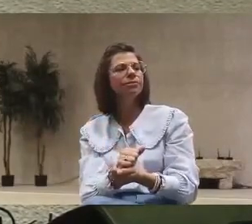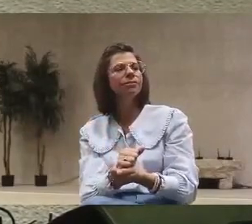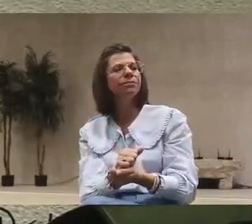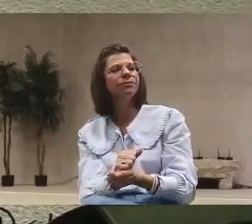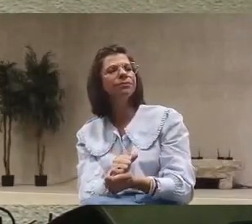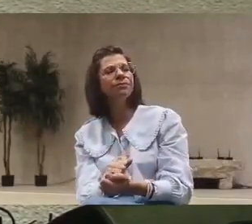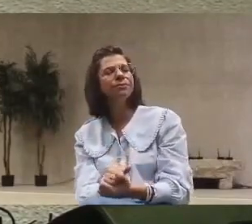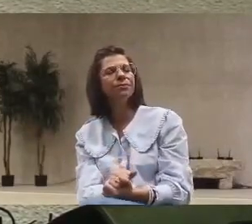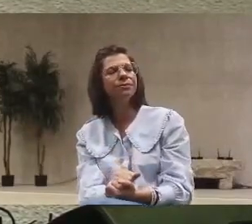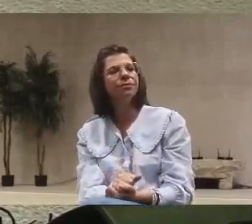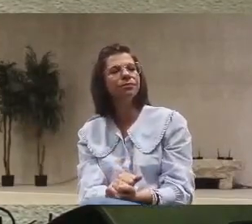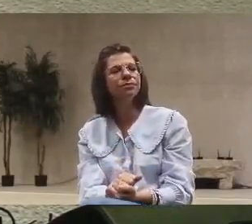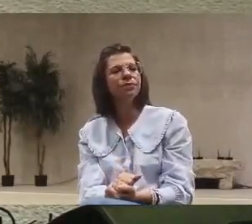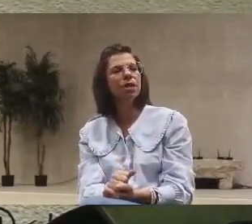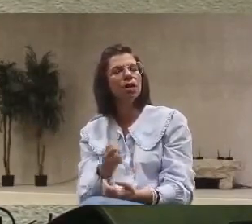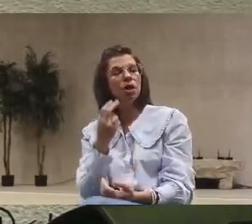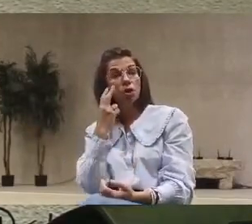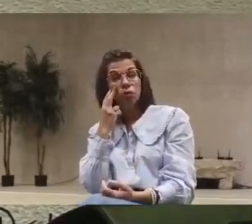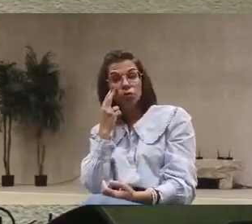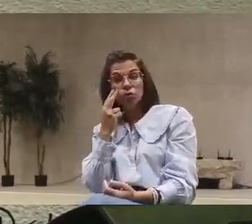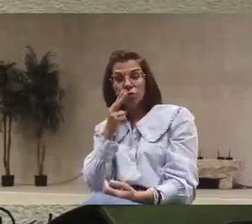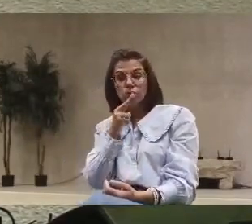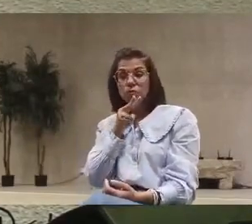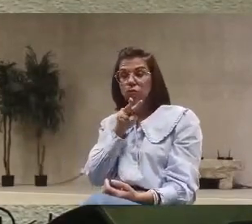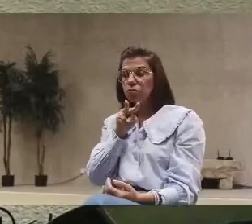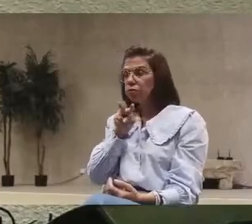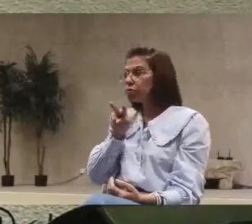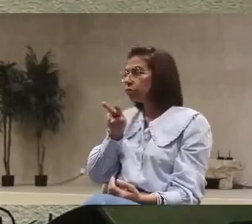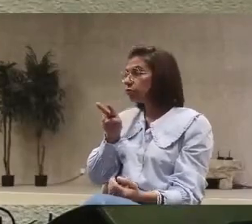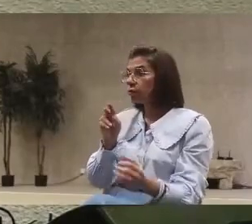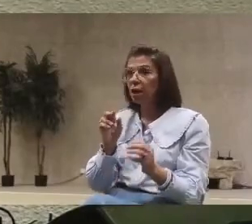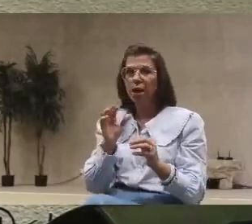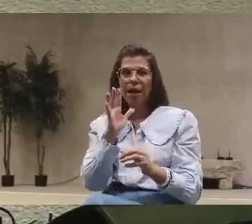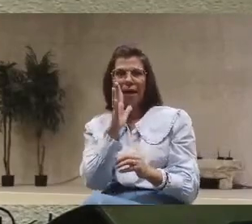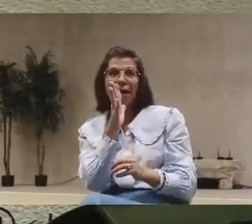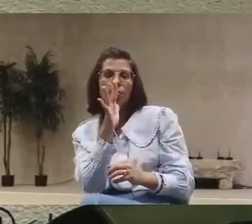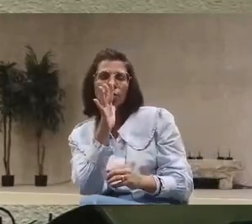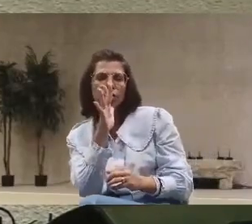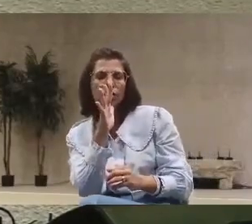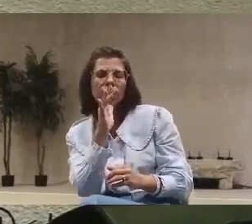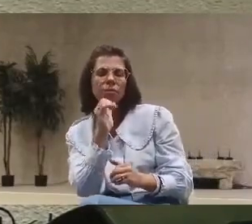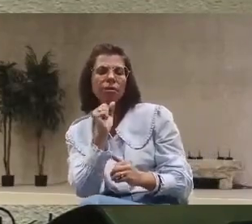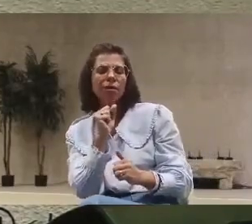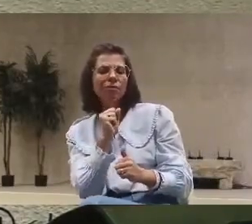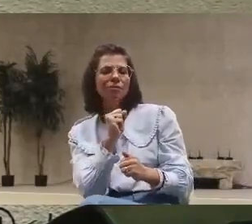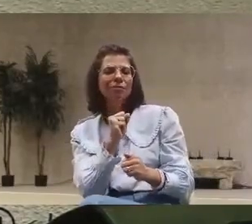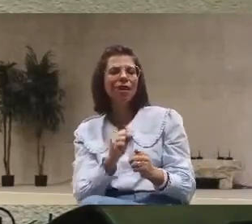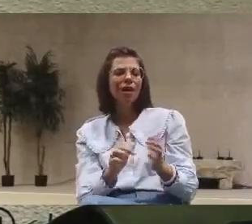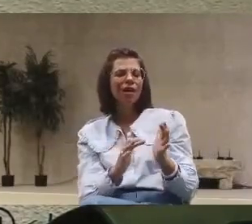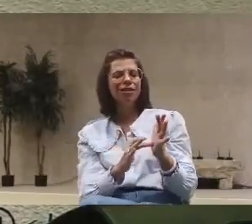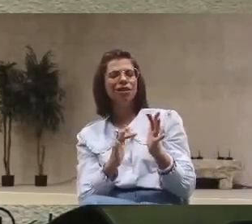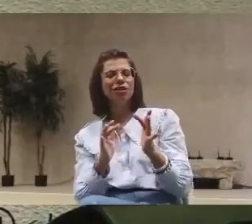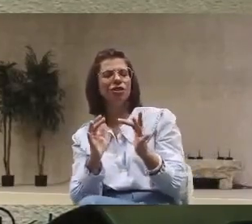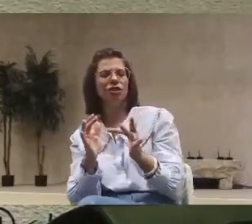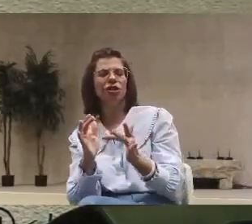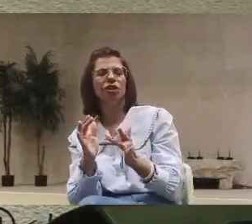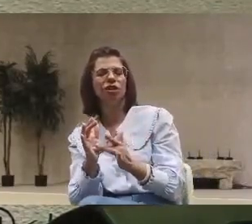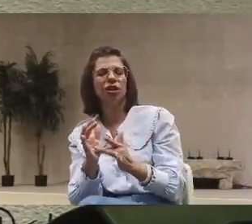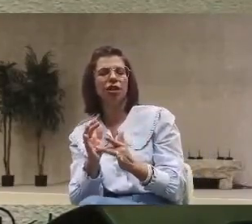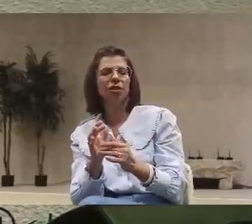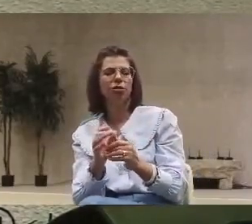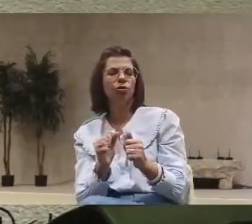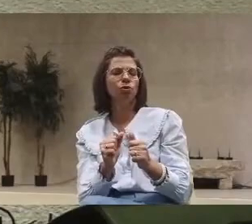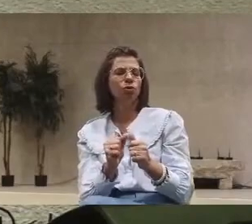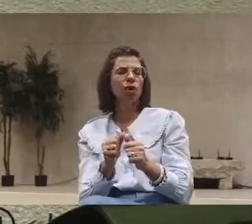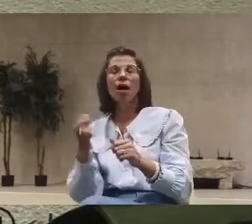spirituel, invisible, oui, dont les faits, et que Jésus va venir et va détruire les œuvres